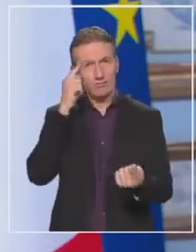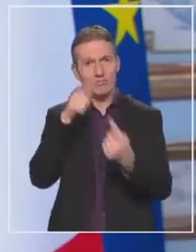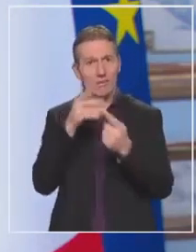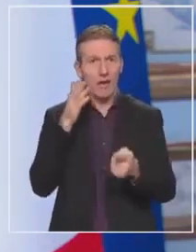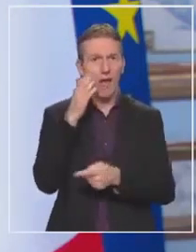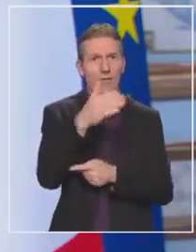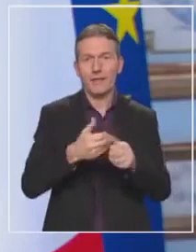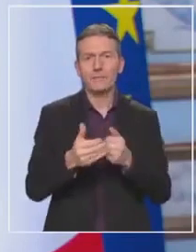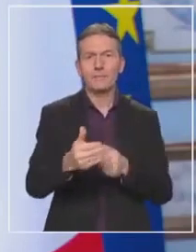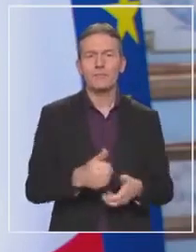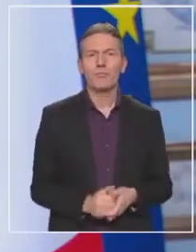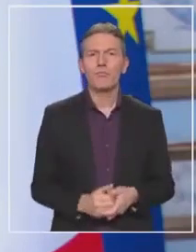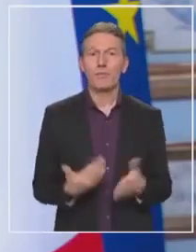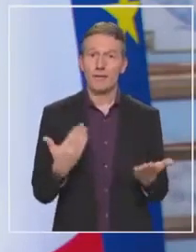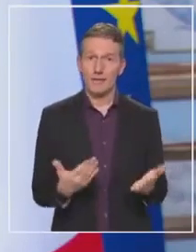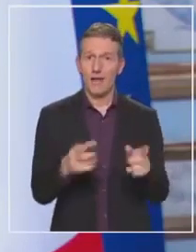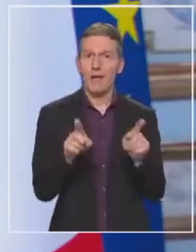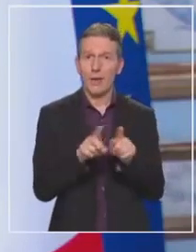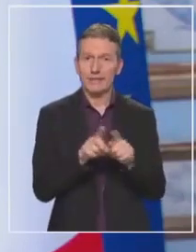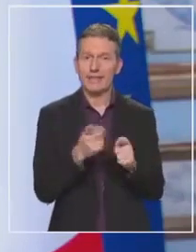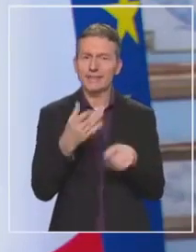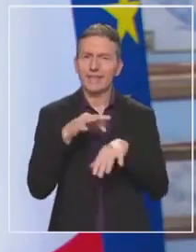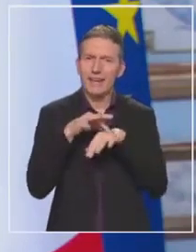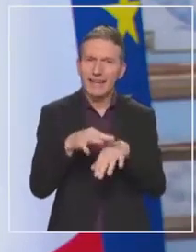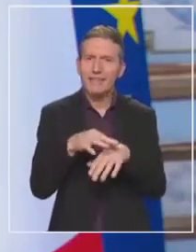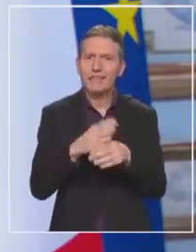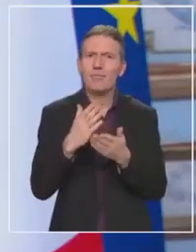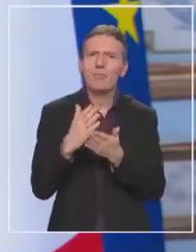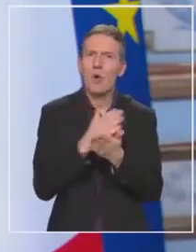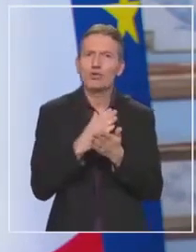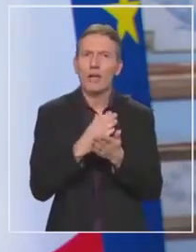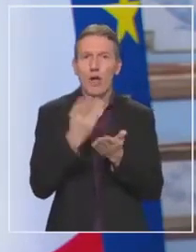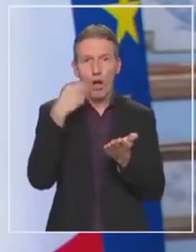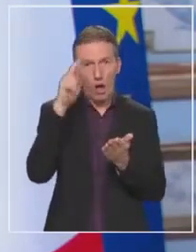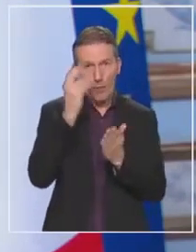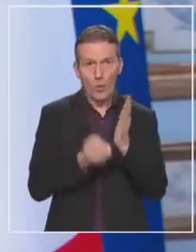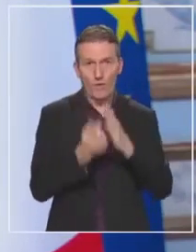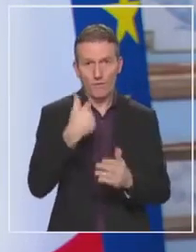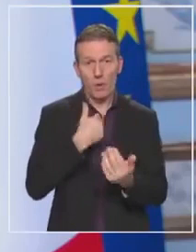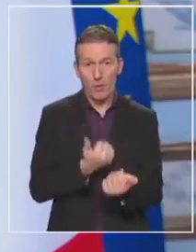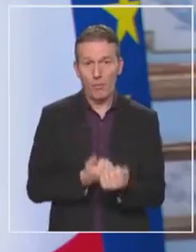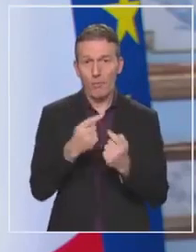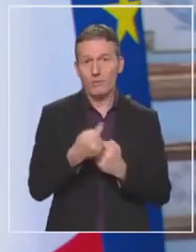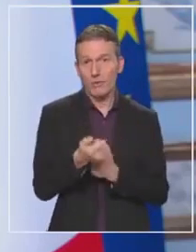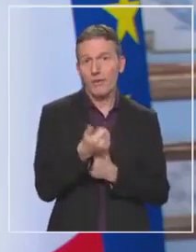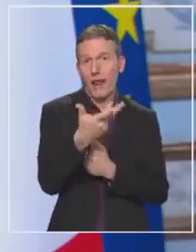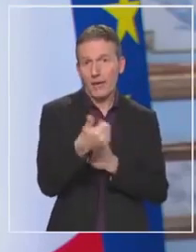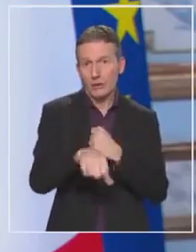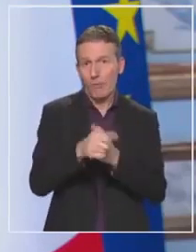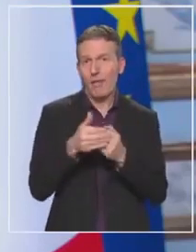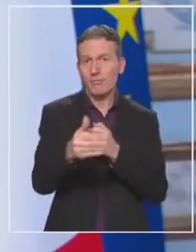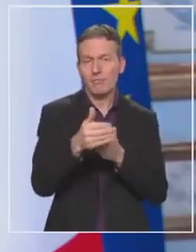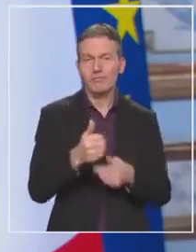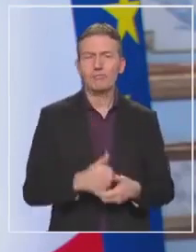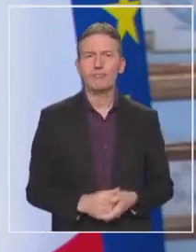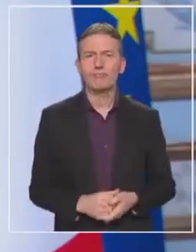plus subir c'est aussi cela qui doit guider le projet européen renouvelé que je vous proposerai dans les prochaines semaines